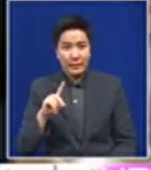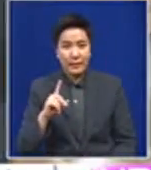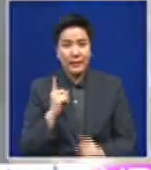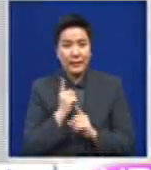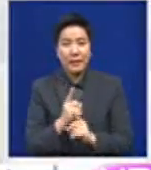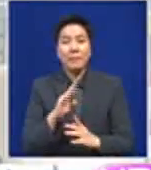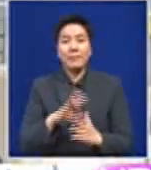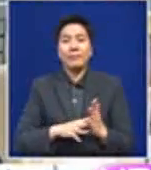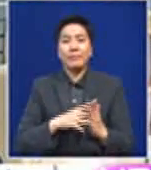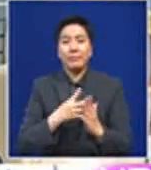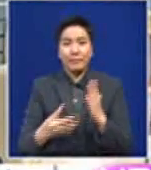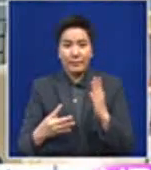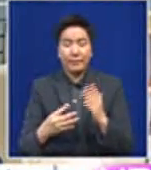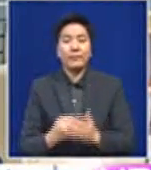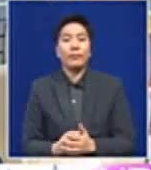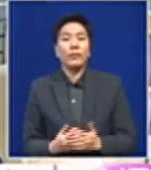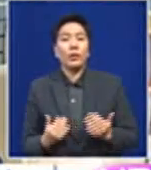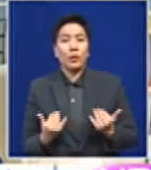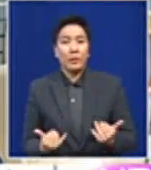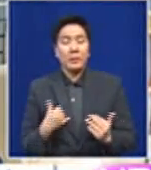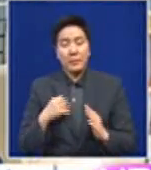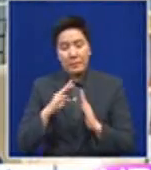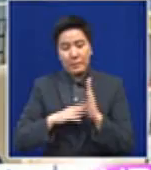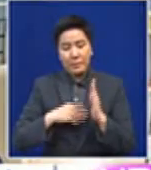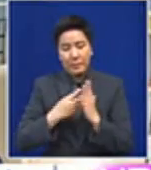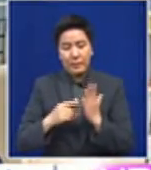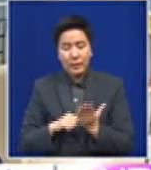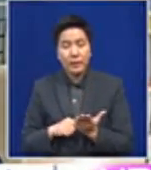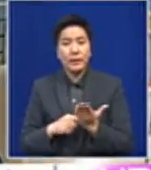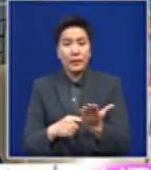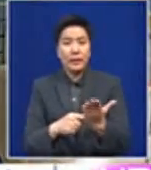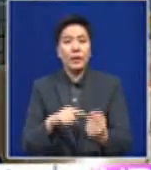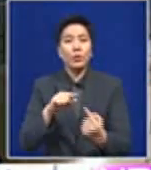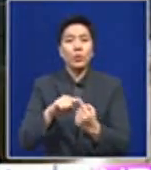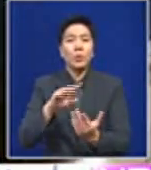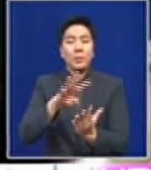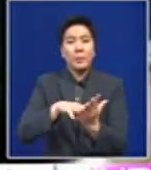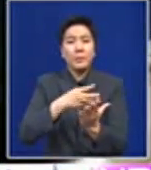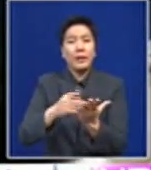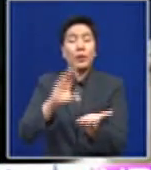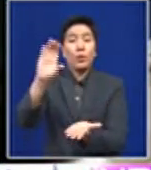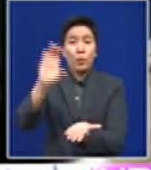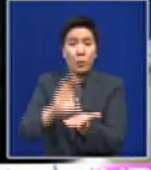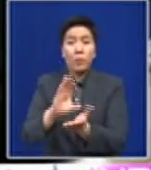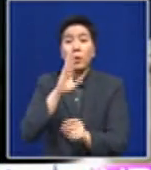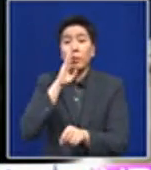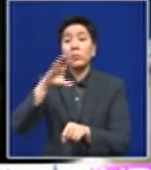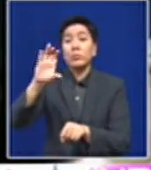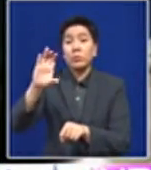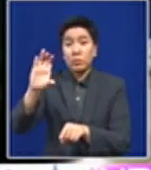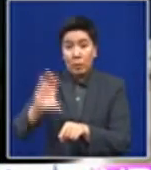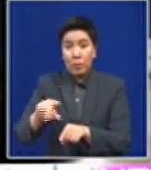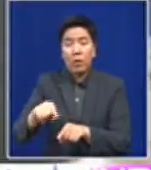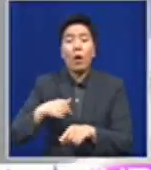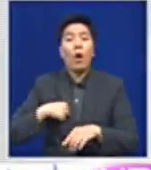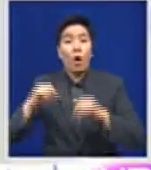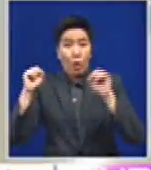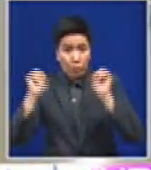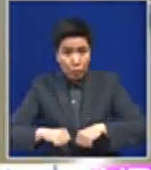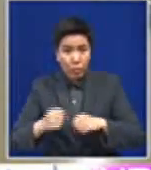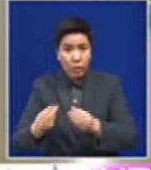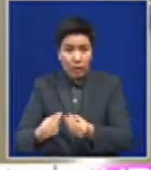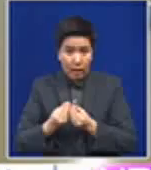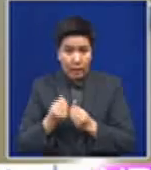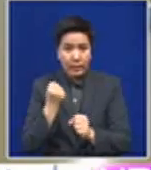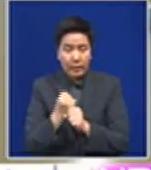นะครับ ขณะนี้ได้เสนอแผนงานไปยังสำนักงบประมาณให้พิจารณาแล้วหากสำนักงบประมาณอนุมัติแผนการดำเนินงานก็